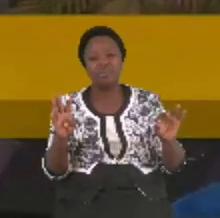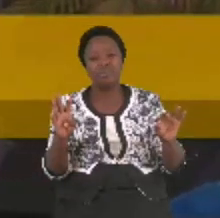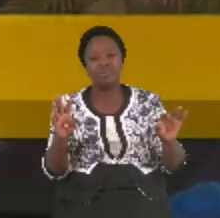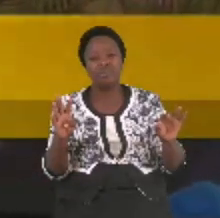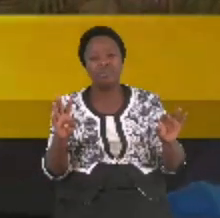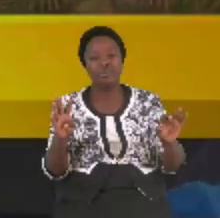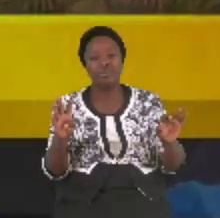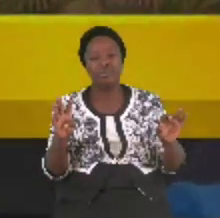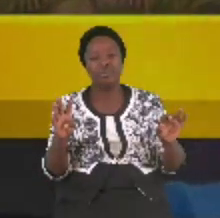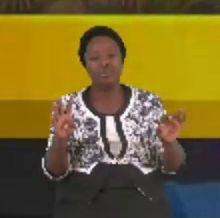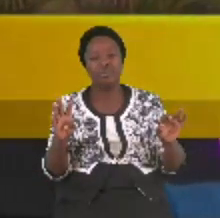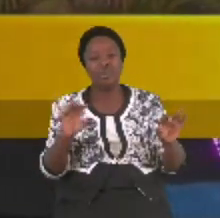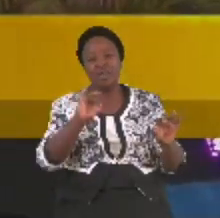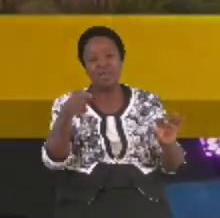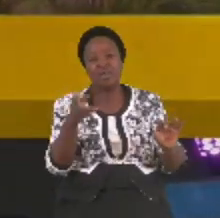Chapitre 19, verset 4.